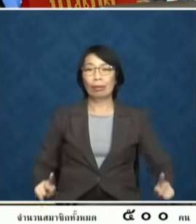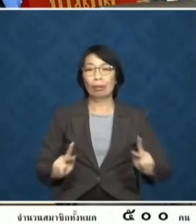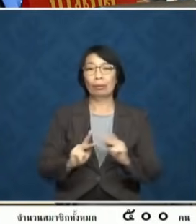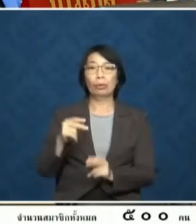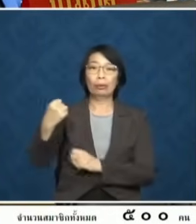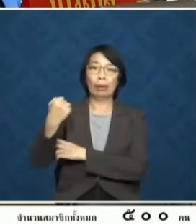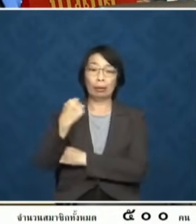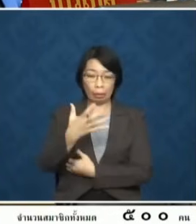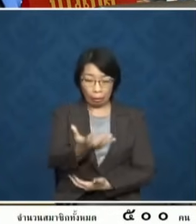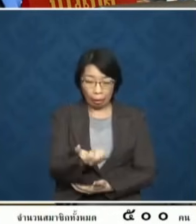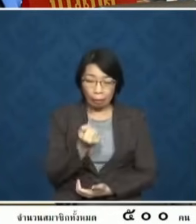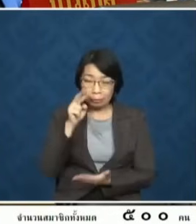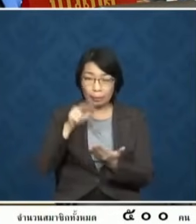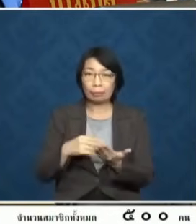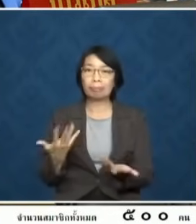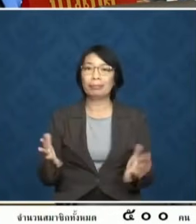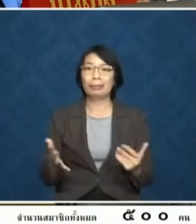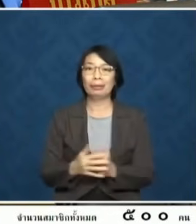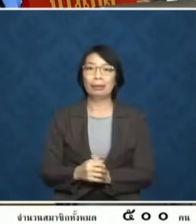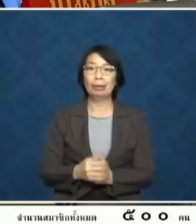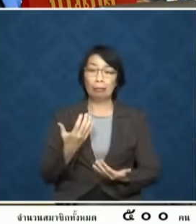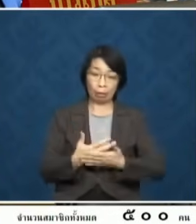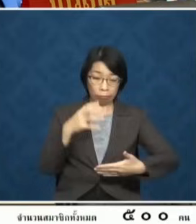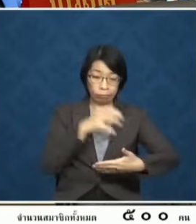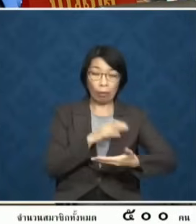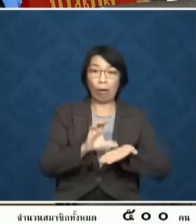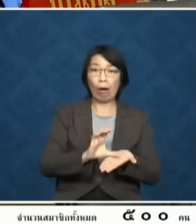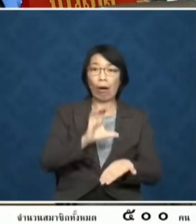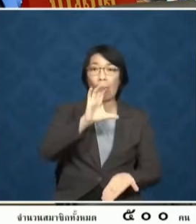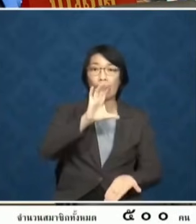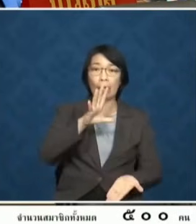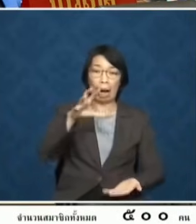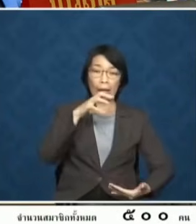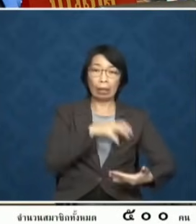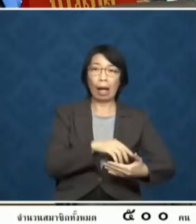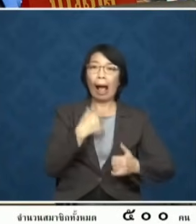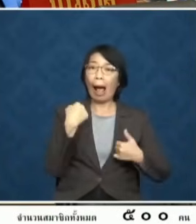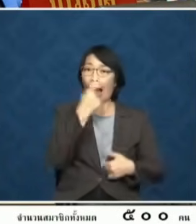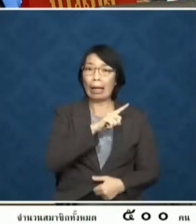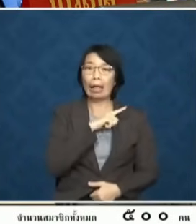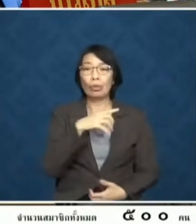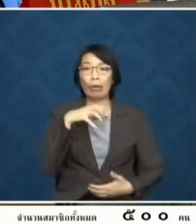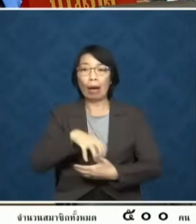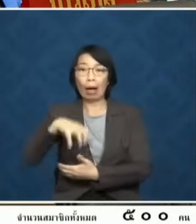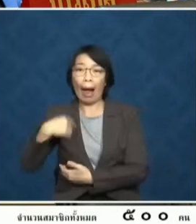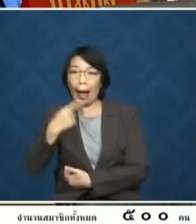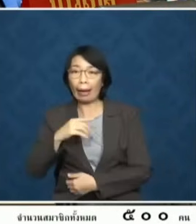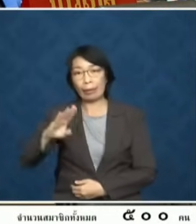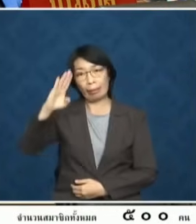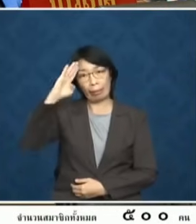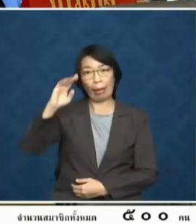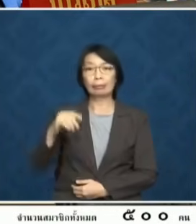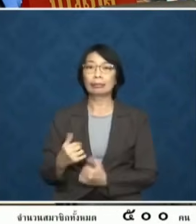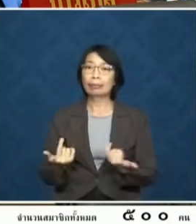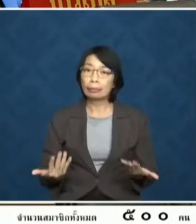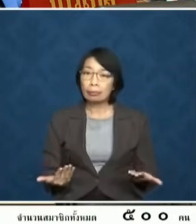เลยแล้วรายได้ที่มีปริมาณมหาศาลแบบนี้เข้ากระเป๋าใครนายพลคนไหนท่านประธานคะไม่เพียง